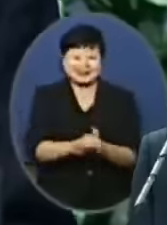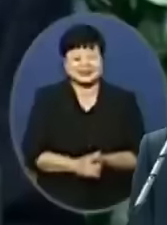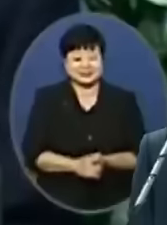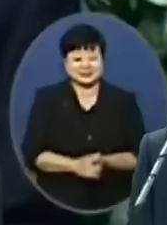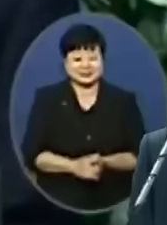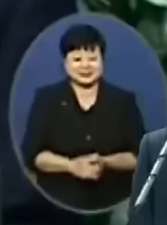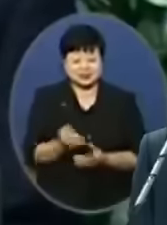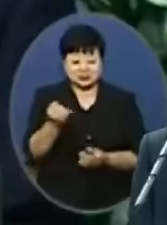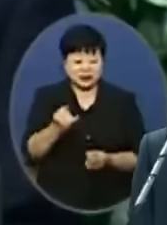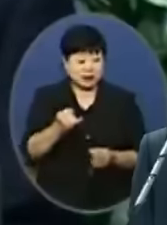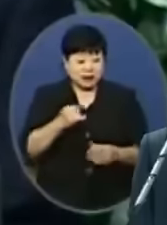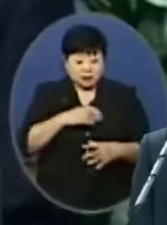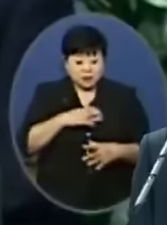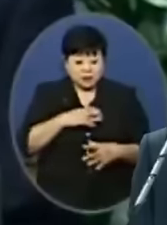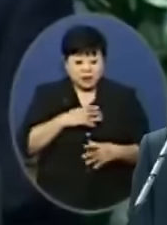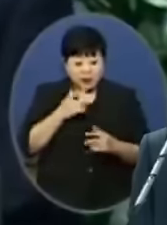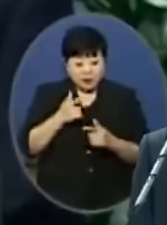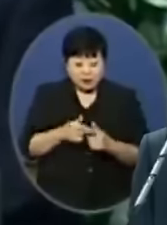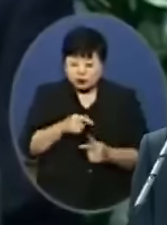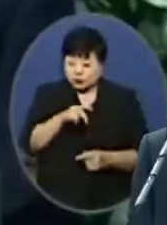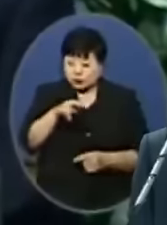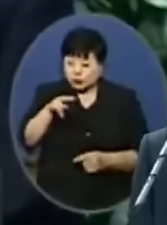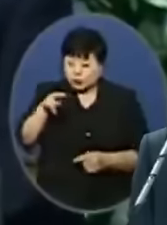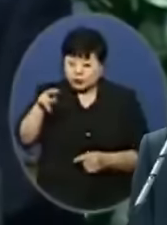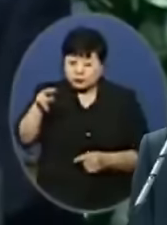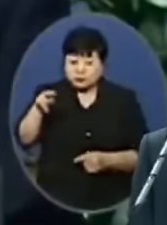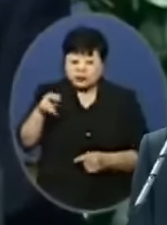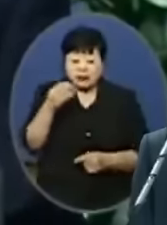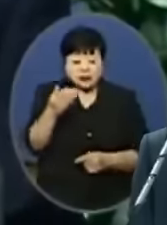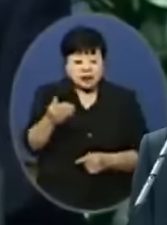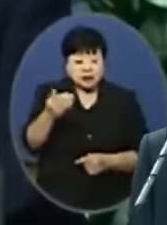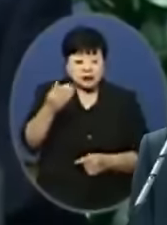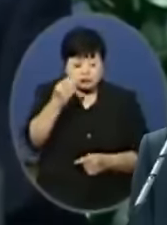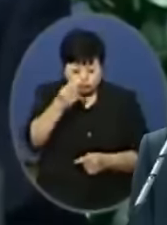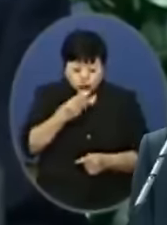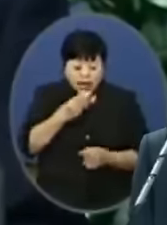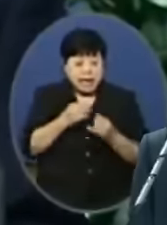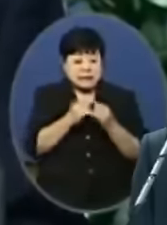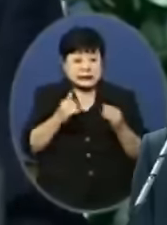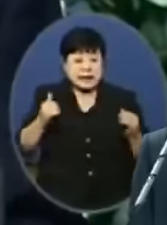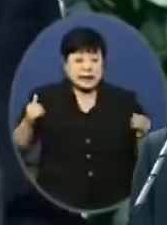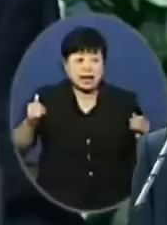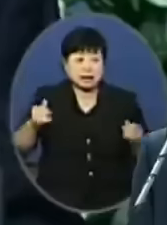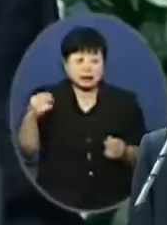그러니까 깜짝 놀라서 예수님을 쳐다보면서 당신은 유대인이요.